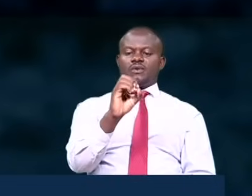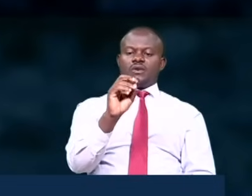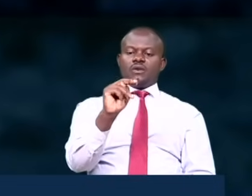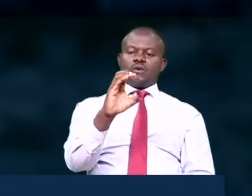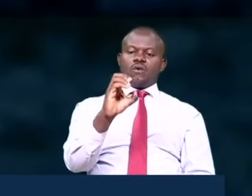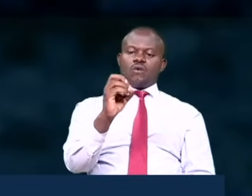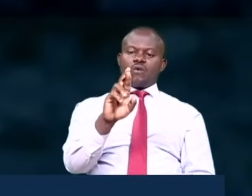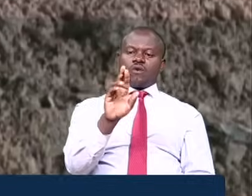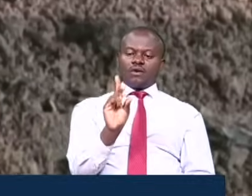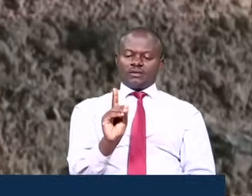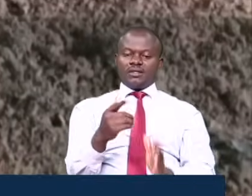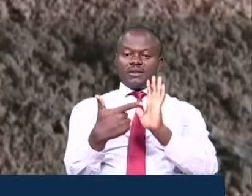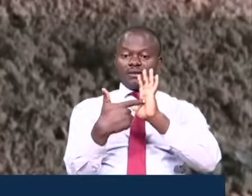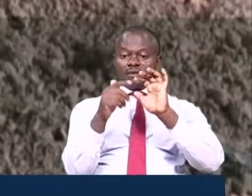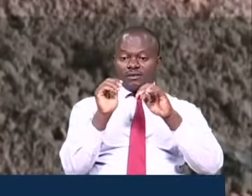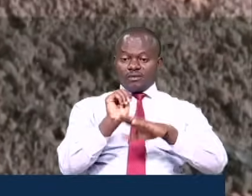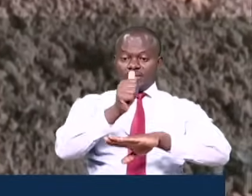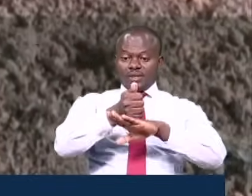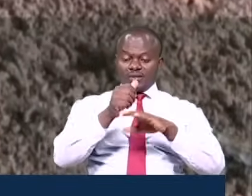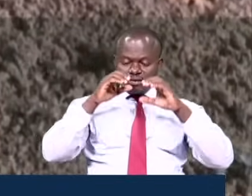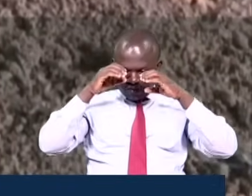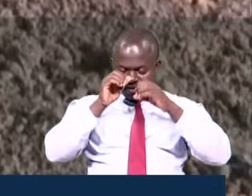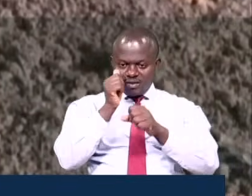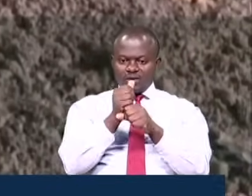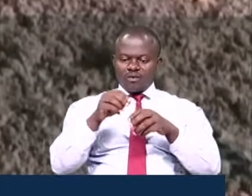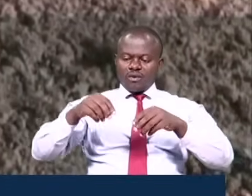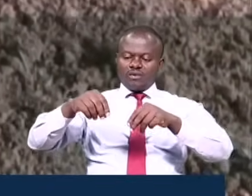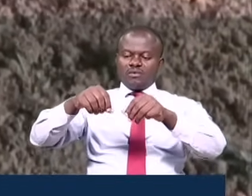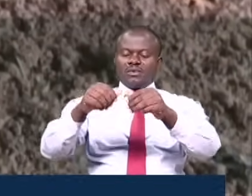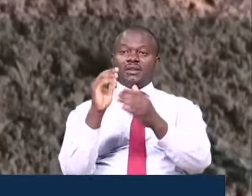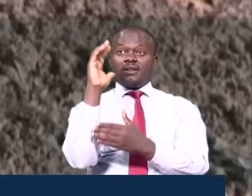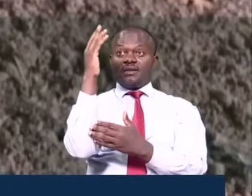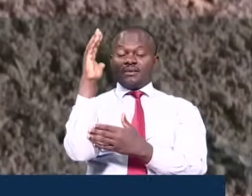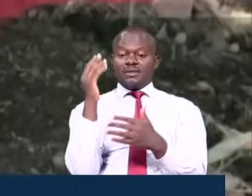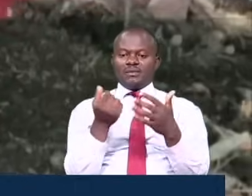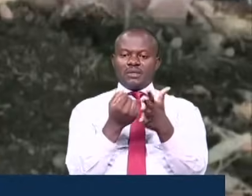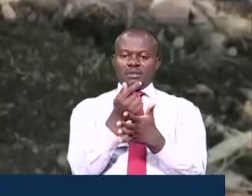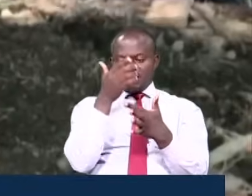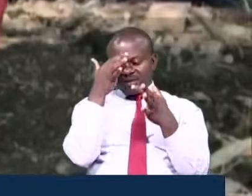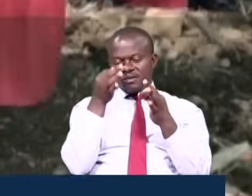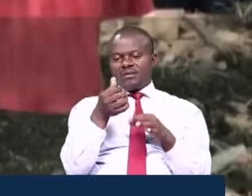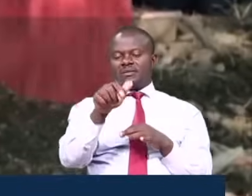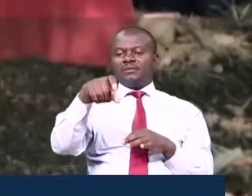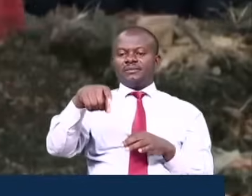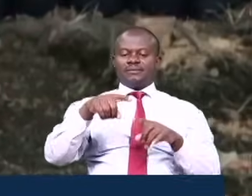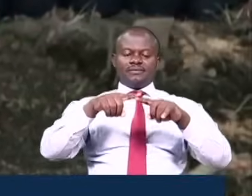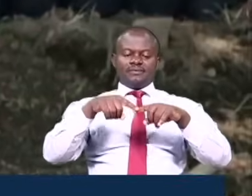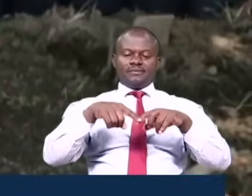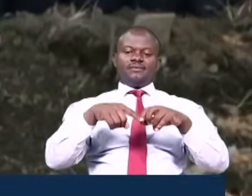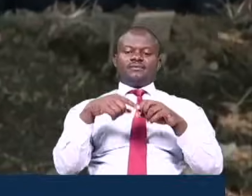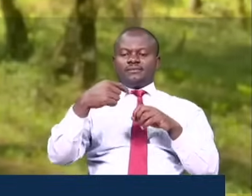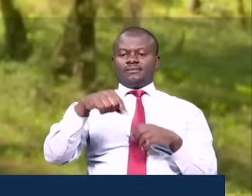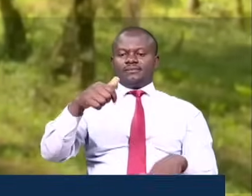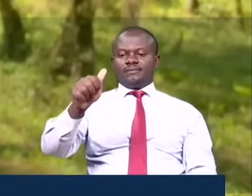Nsengumuremyi avuga ko kuba harashyizweho laboratoire ikora imirama y'ibiti bituma abaturage bahitamo ibyo bakeneye bashingiye ku buzanenge